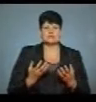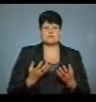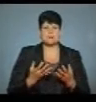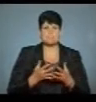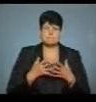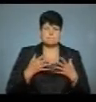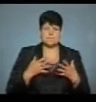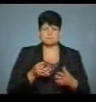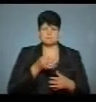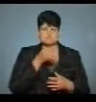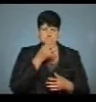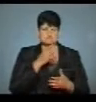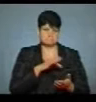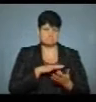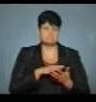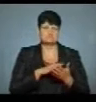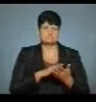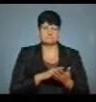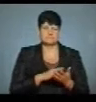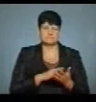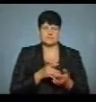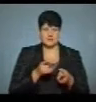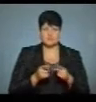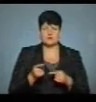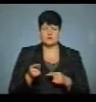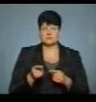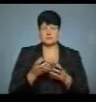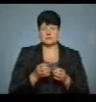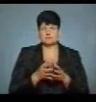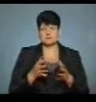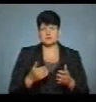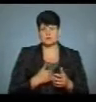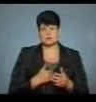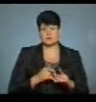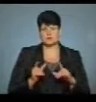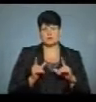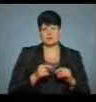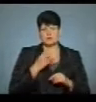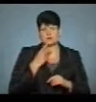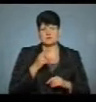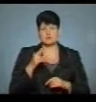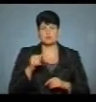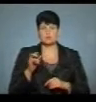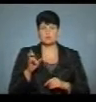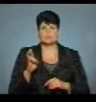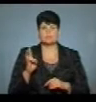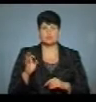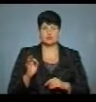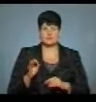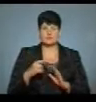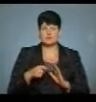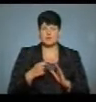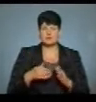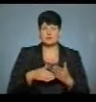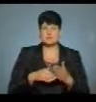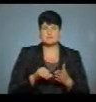туристичної привабливості, і безперечно, що тернополяни ще більше, напевно, захочуть поїхати в Дубно. У зйомках фільму допомагали представники